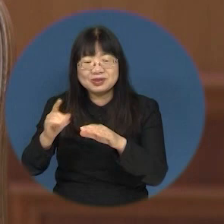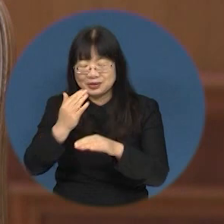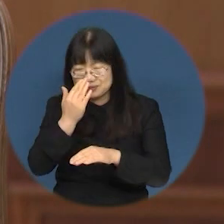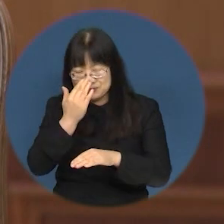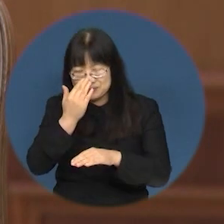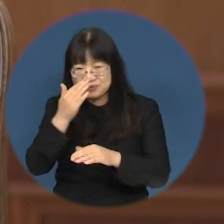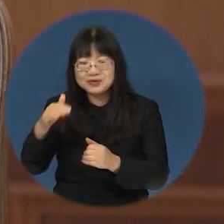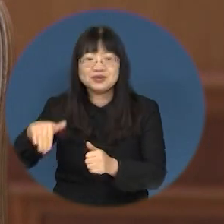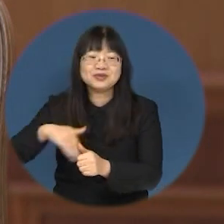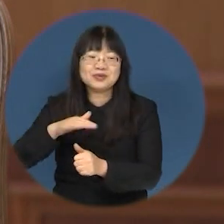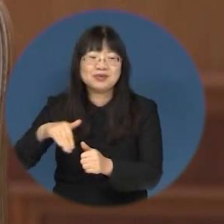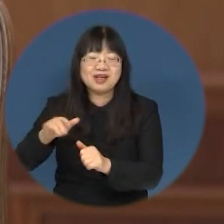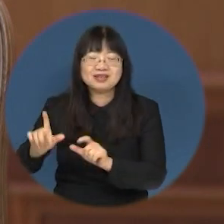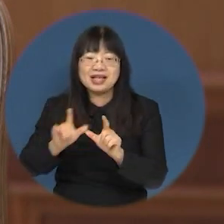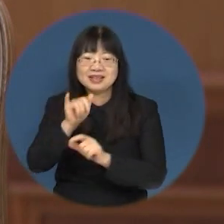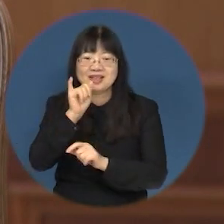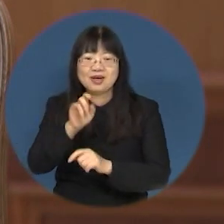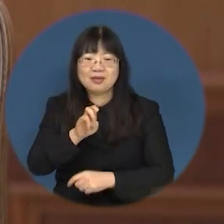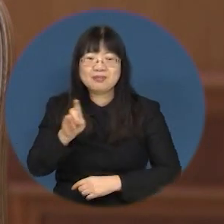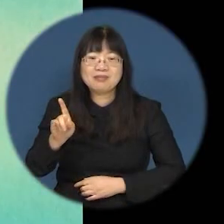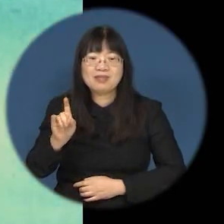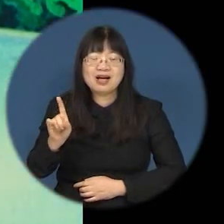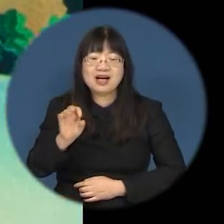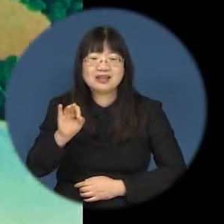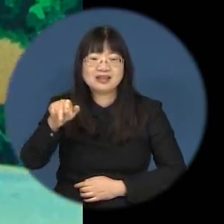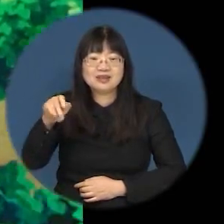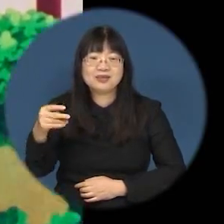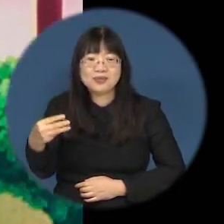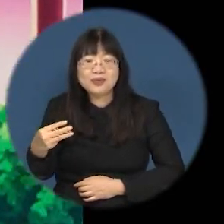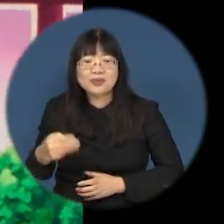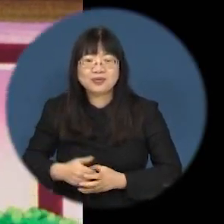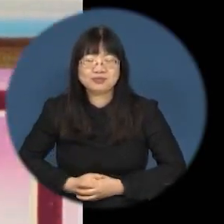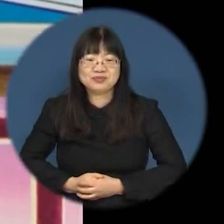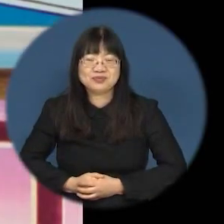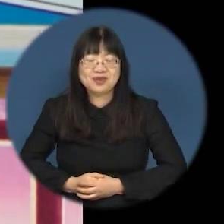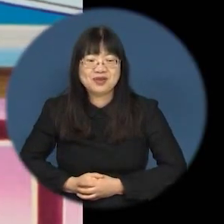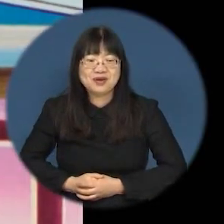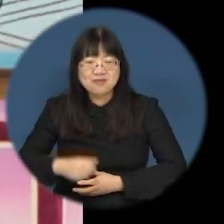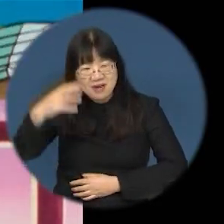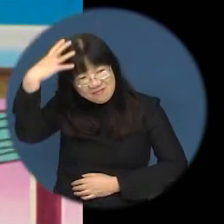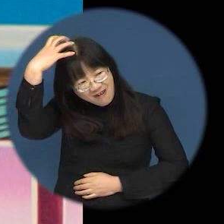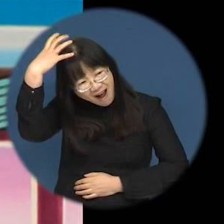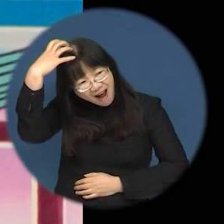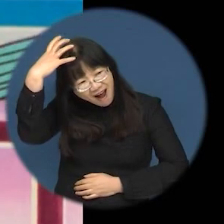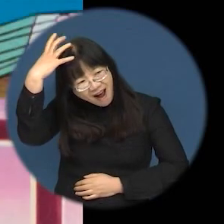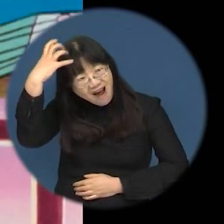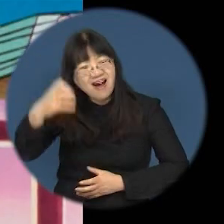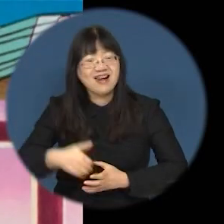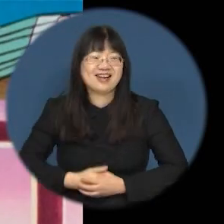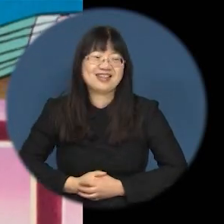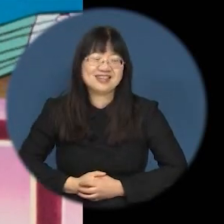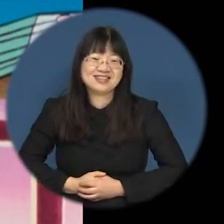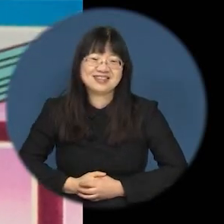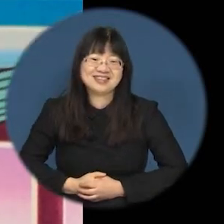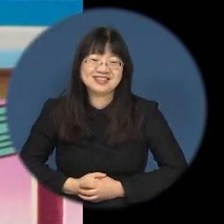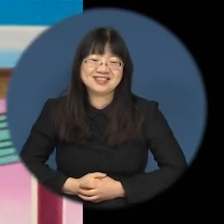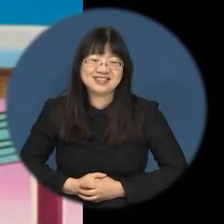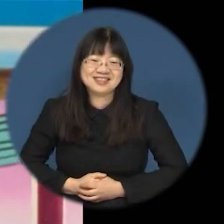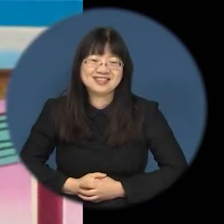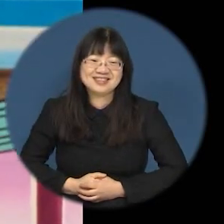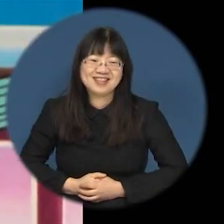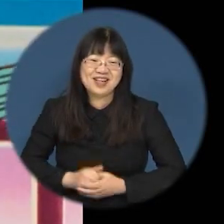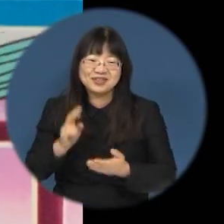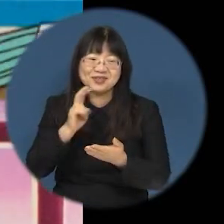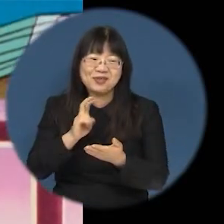총각이 하나 또 살고 있는데 이제 마이콜이라고. 마이콜, 예, 머리 바글바글하고, 머리 보글보글하고, 예. 그렇죠. 예,